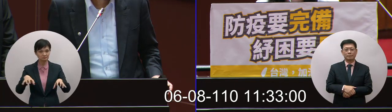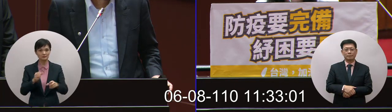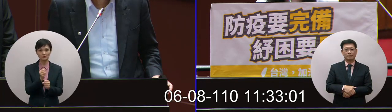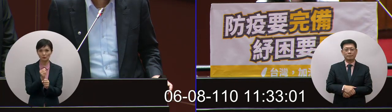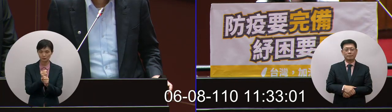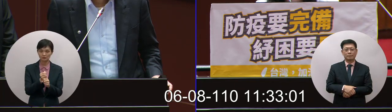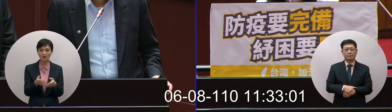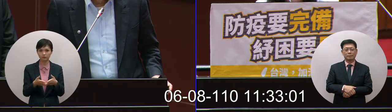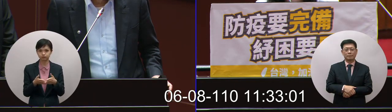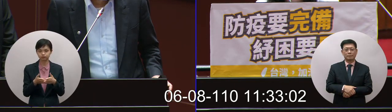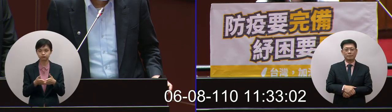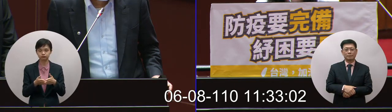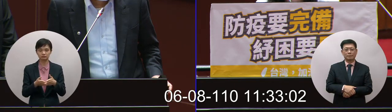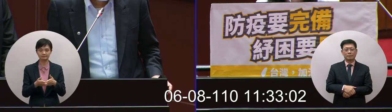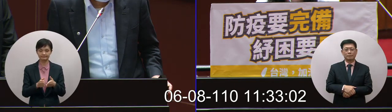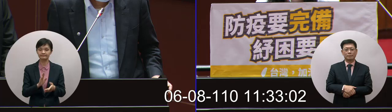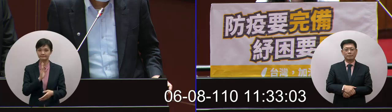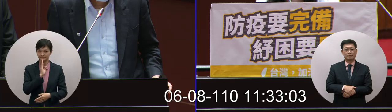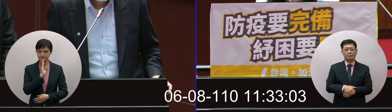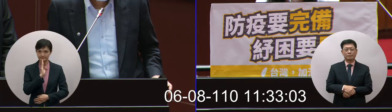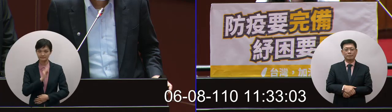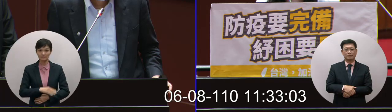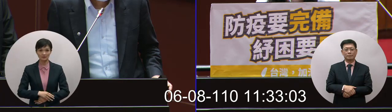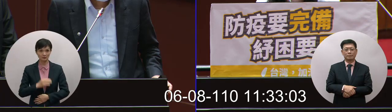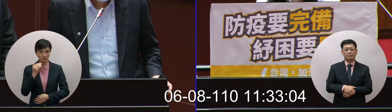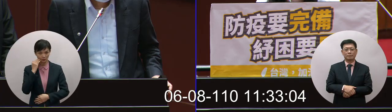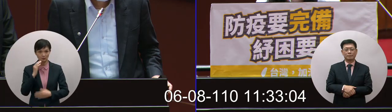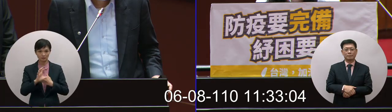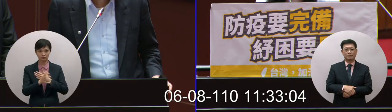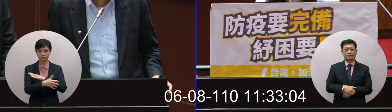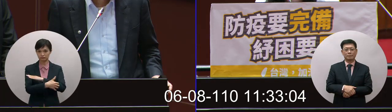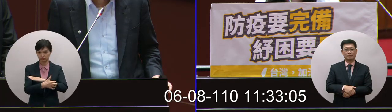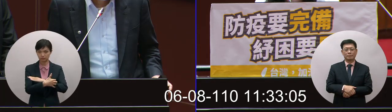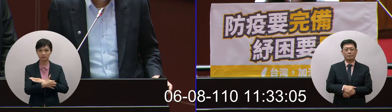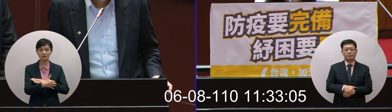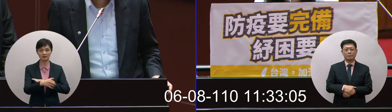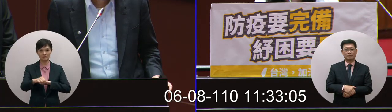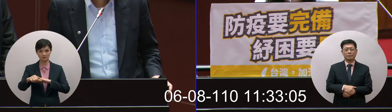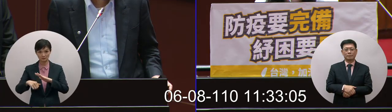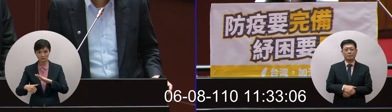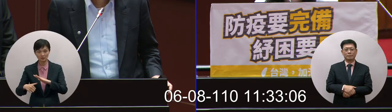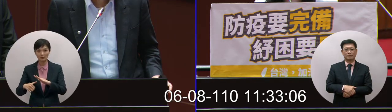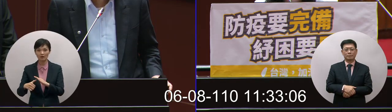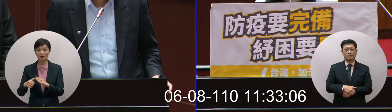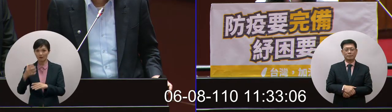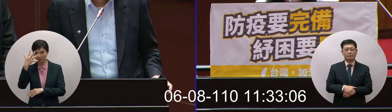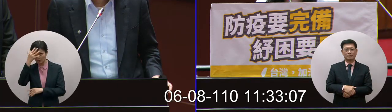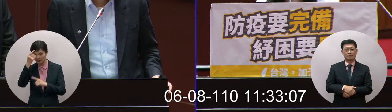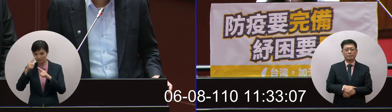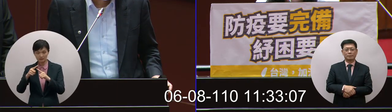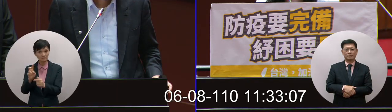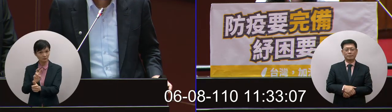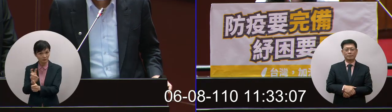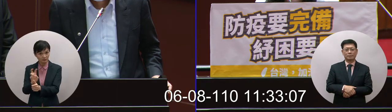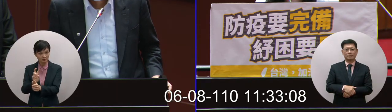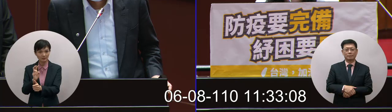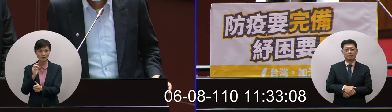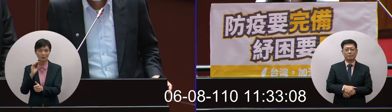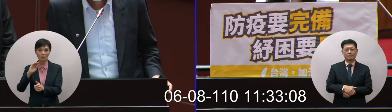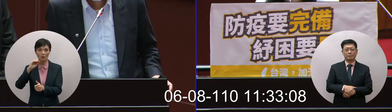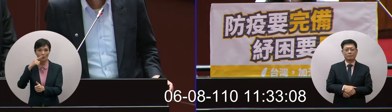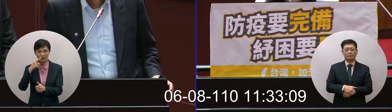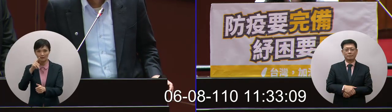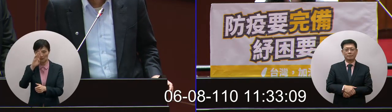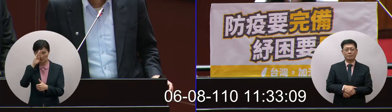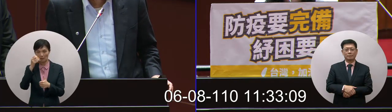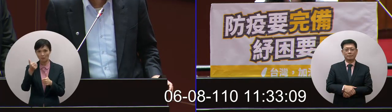一个必要性。那在家事移工里面，但他照顾的是老人家，所以相对的，好，如果他染疫对老人家